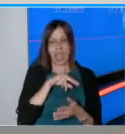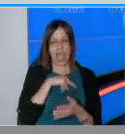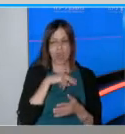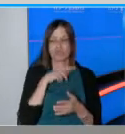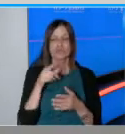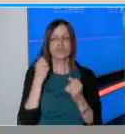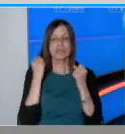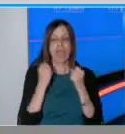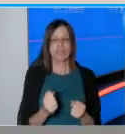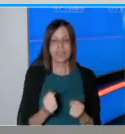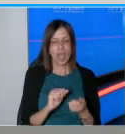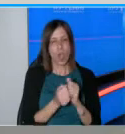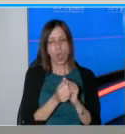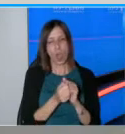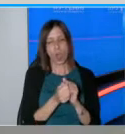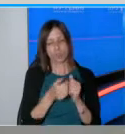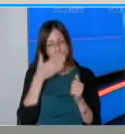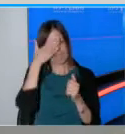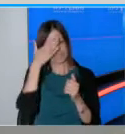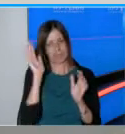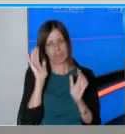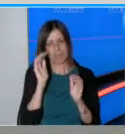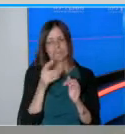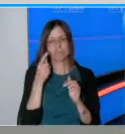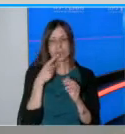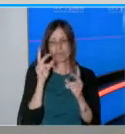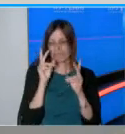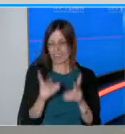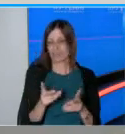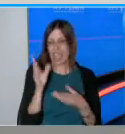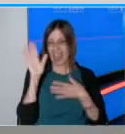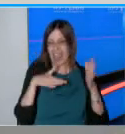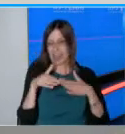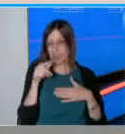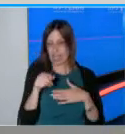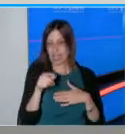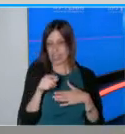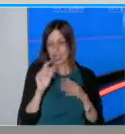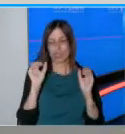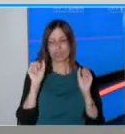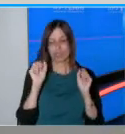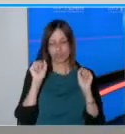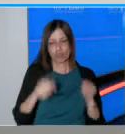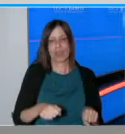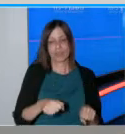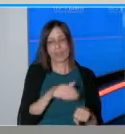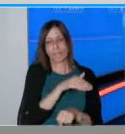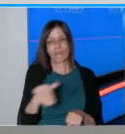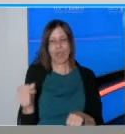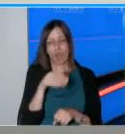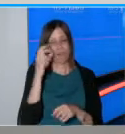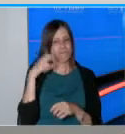שבכוונה או בעצימת עיניים, אפשרה לאלימות הזו להשתלט ברחוב הערבי.